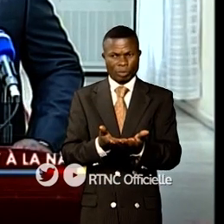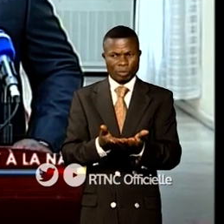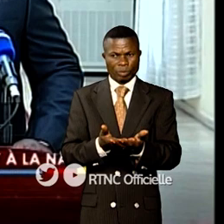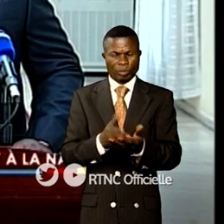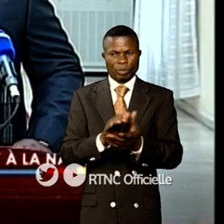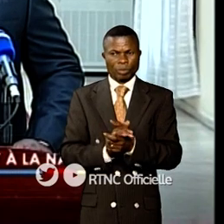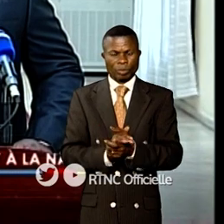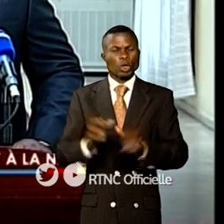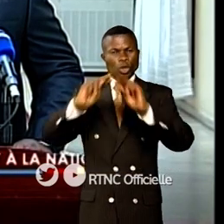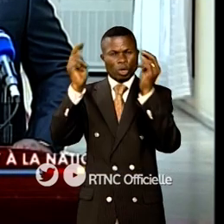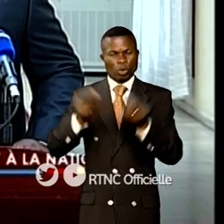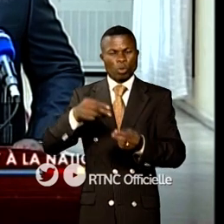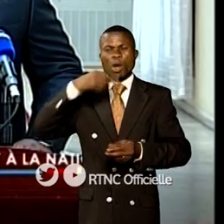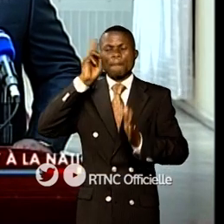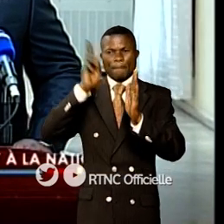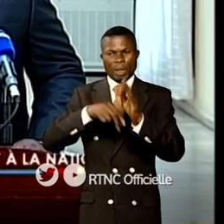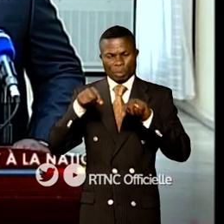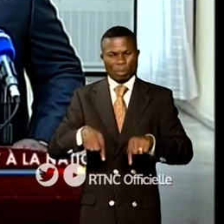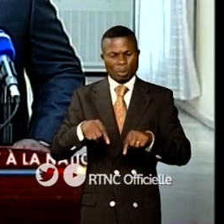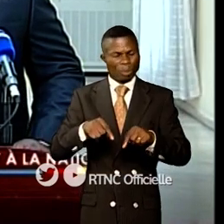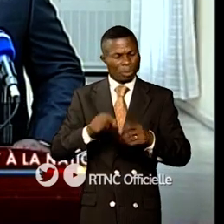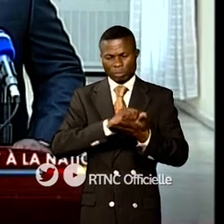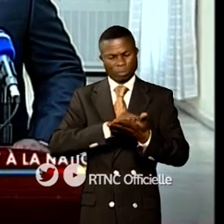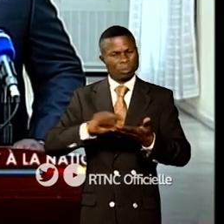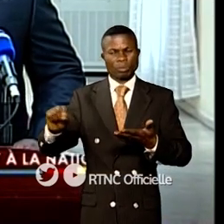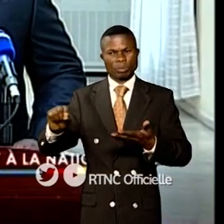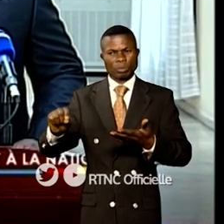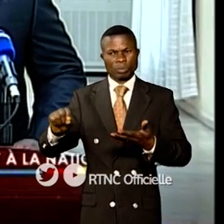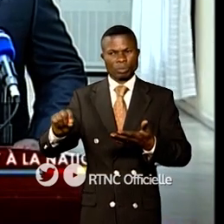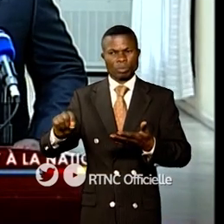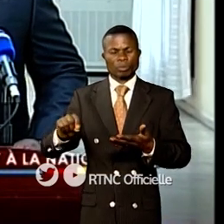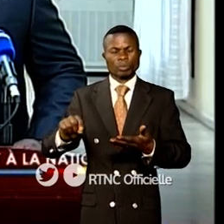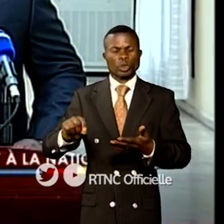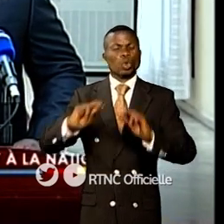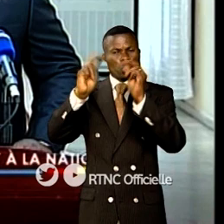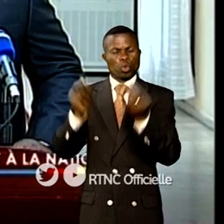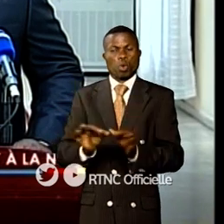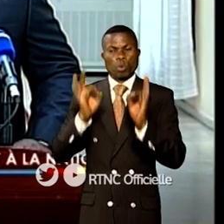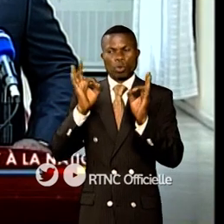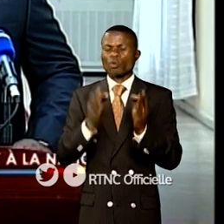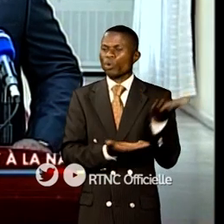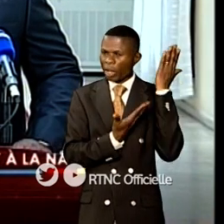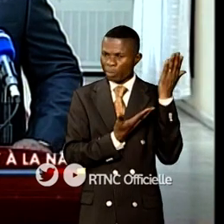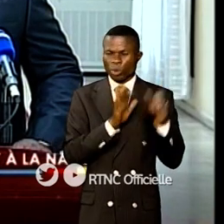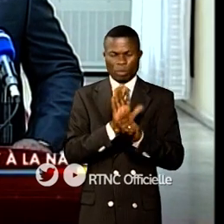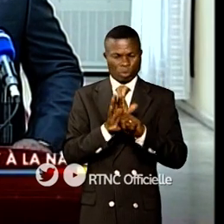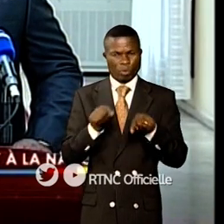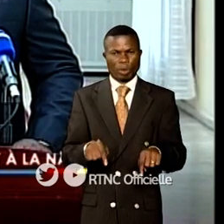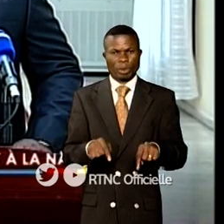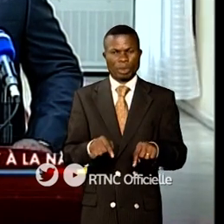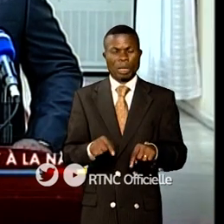majorité parlementaire actuelle s'étant effritée, une nouvelle majorité est nécessaire.